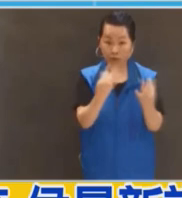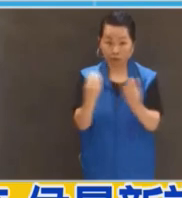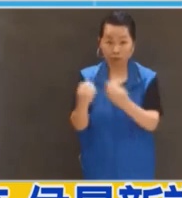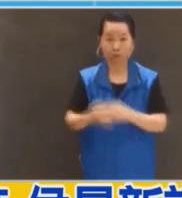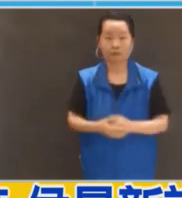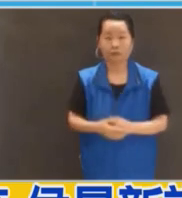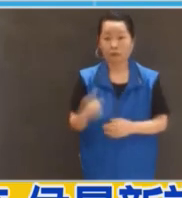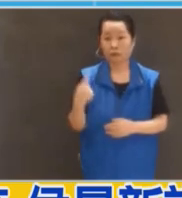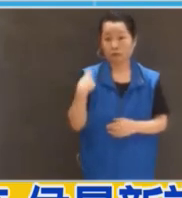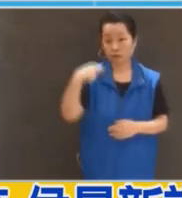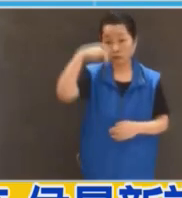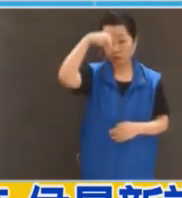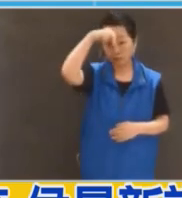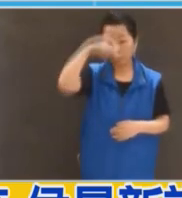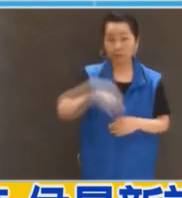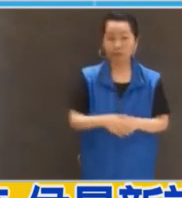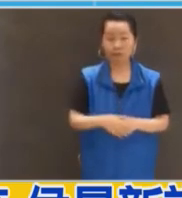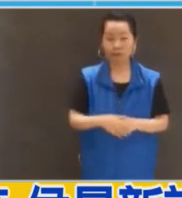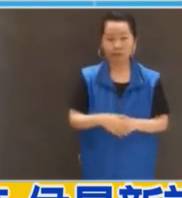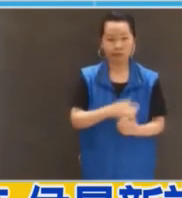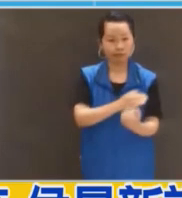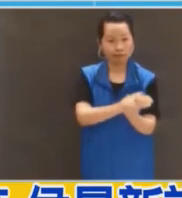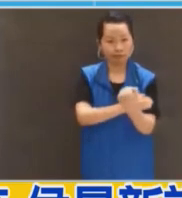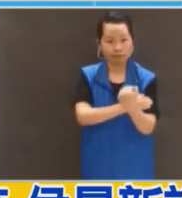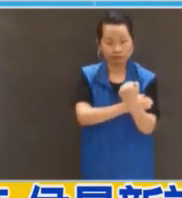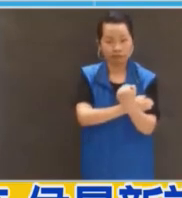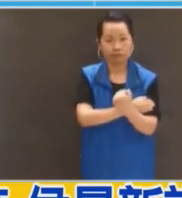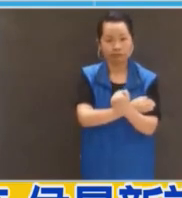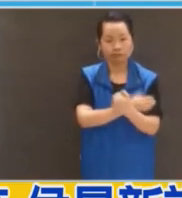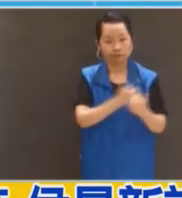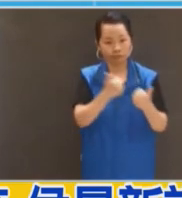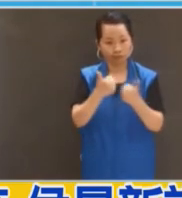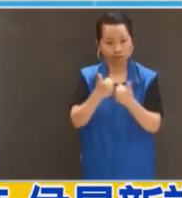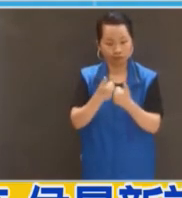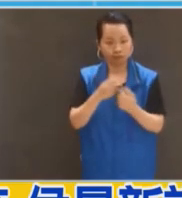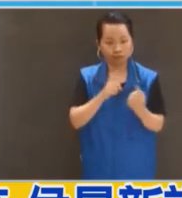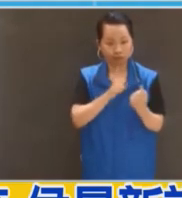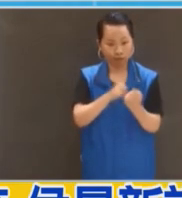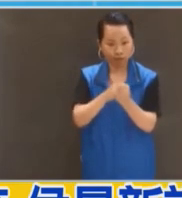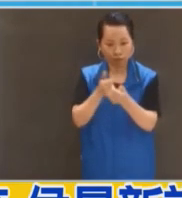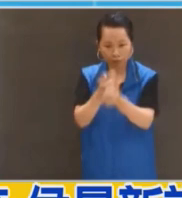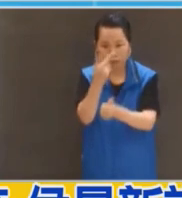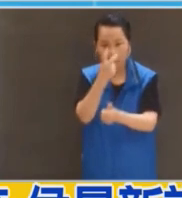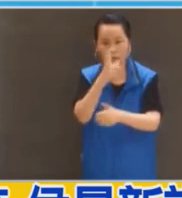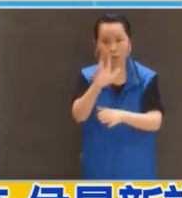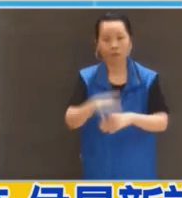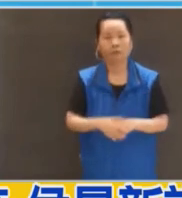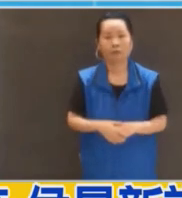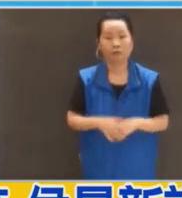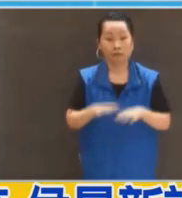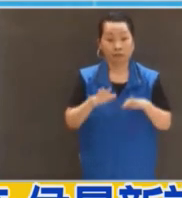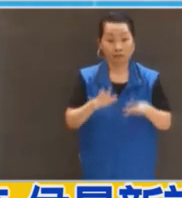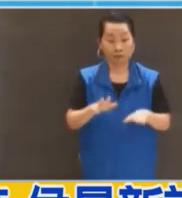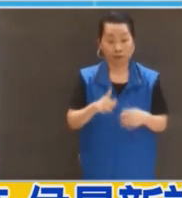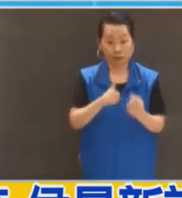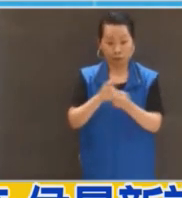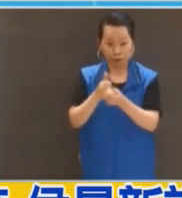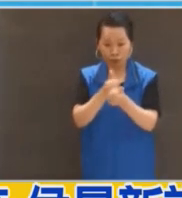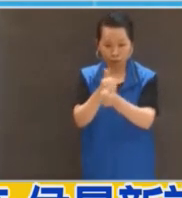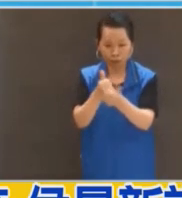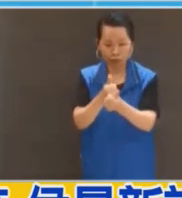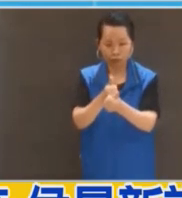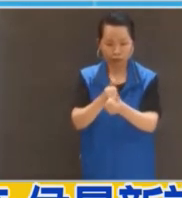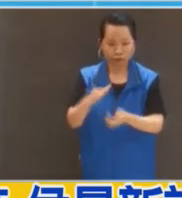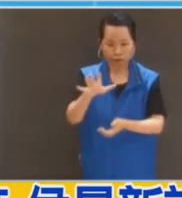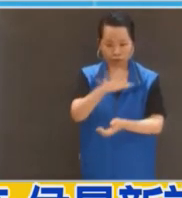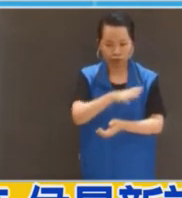在昨天下午，我们已经积极的就开始了迅速的意调，把意调整个做了一个全盘性的